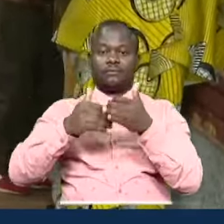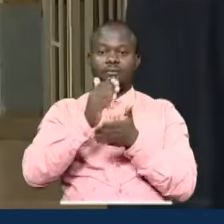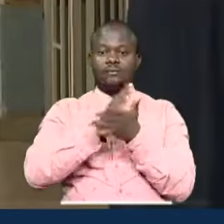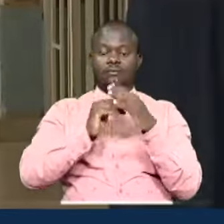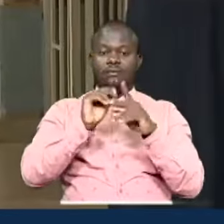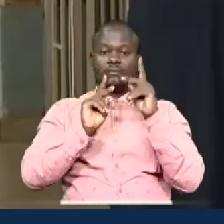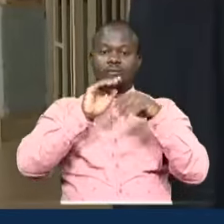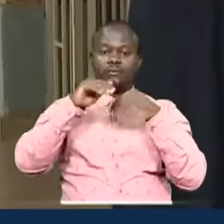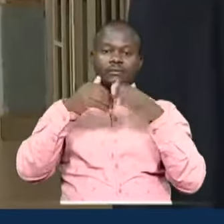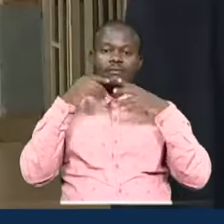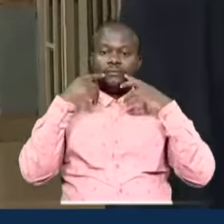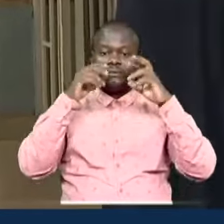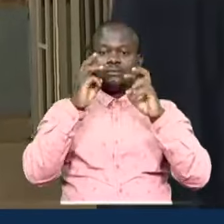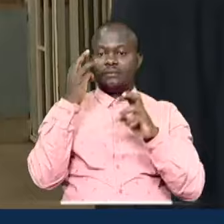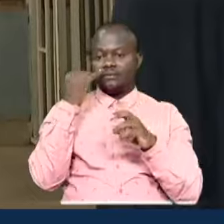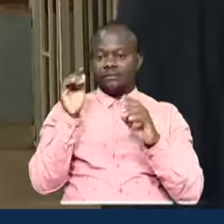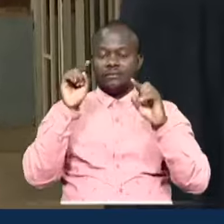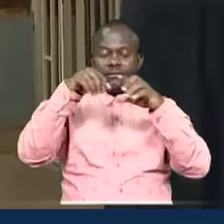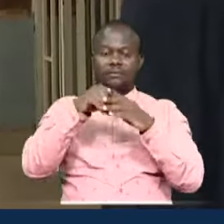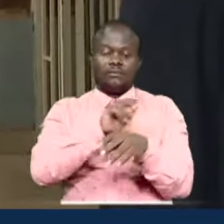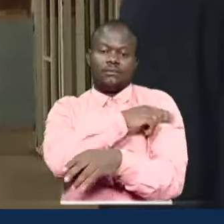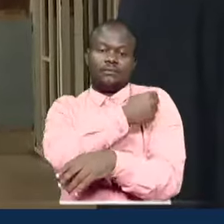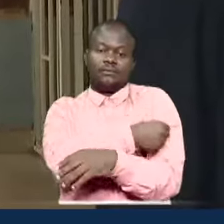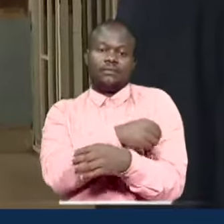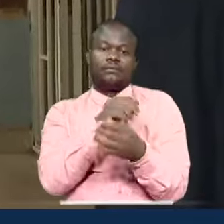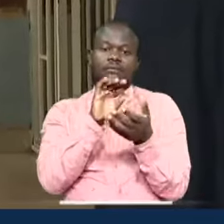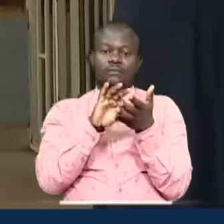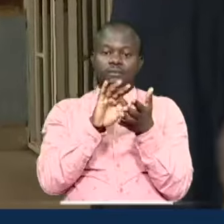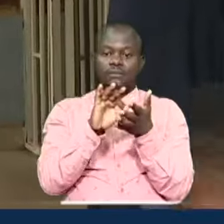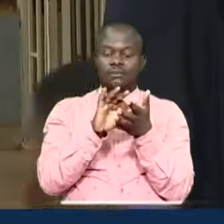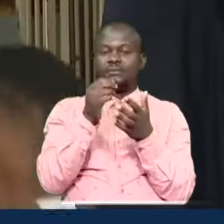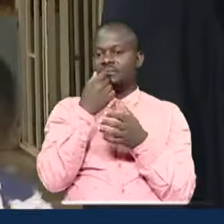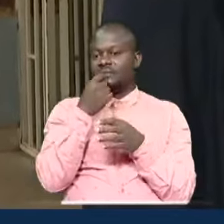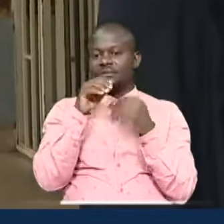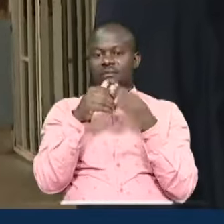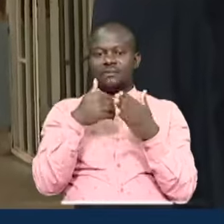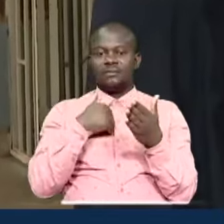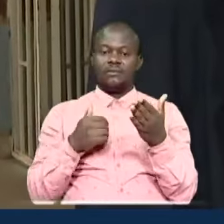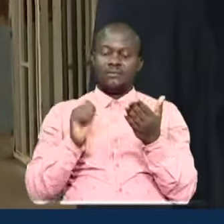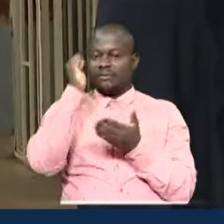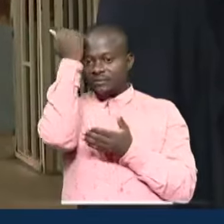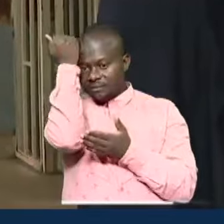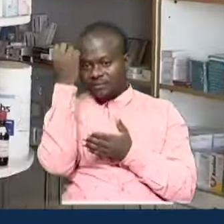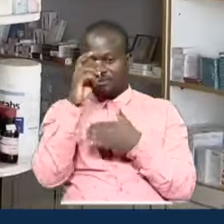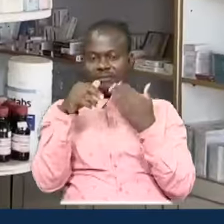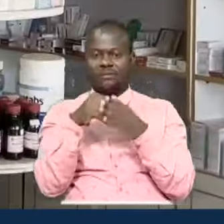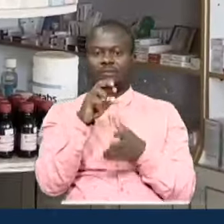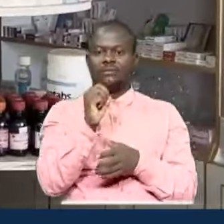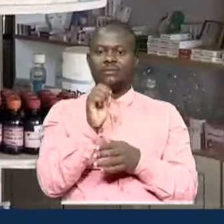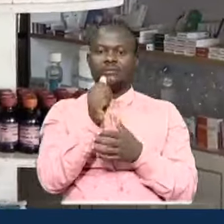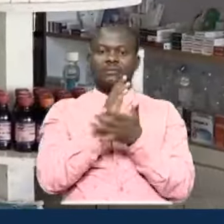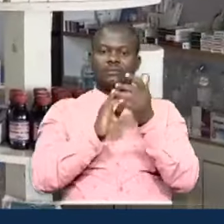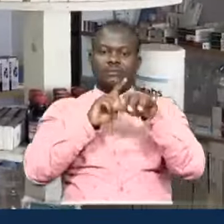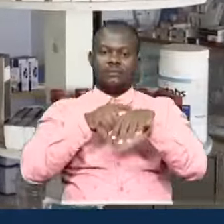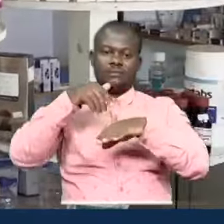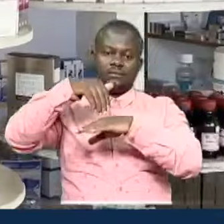baturage bavuga ko yuje kwa muganga muganga kwandikira imiti ufite ubwisungane mu kwivuza cyangwa se RAMA hari giye bakohereza